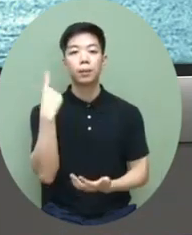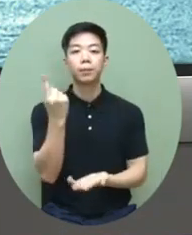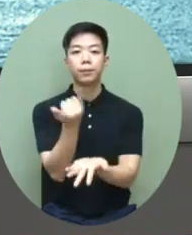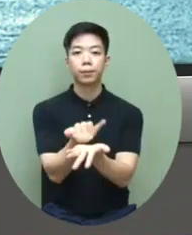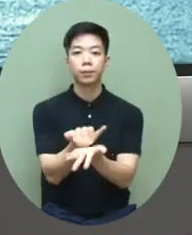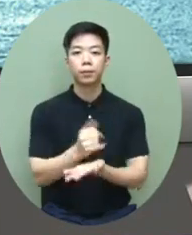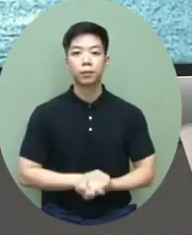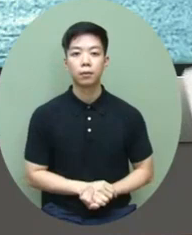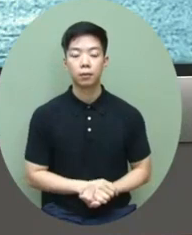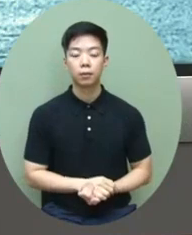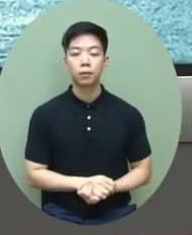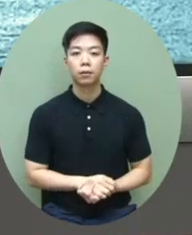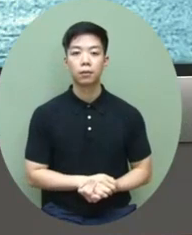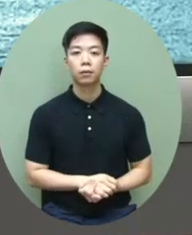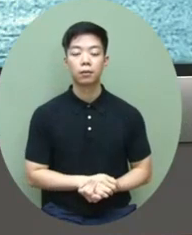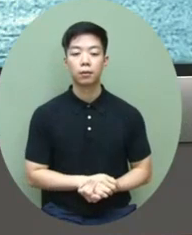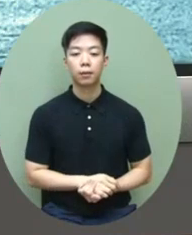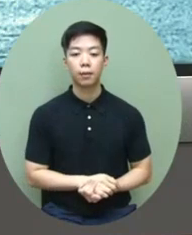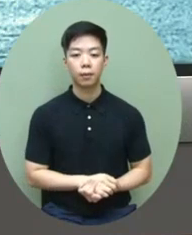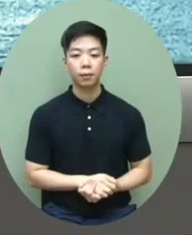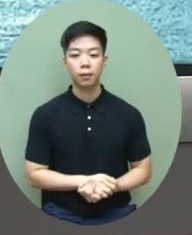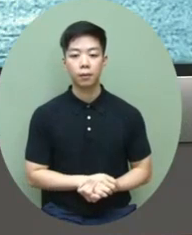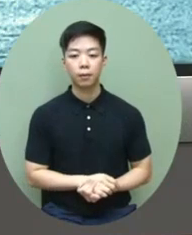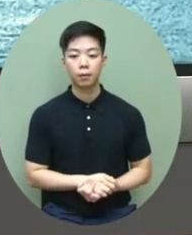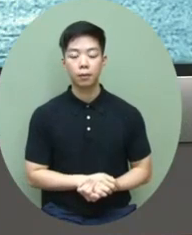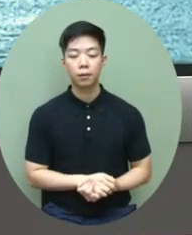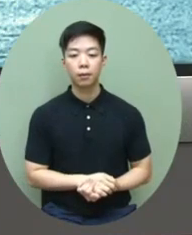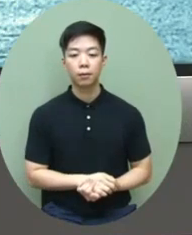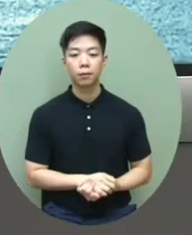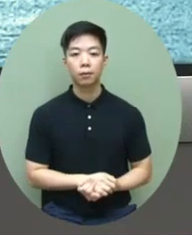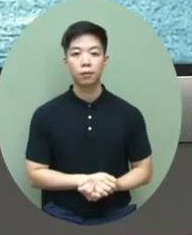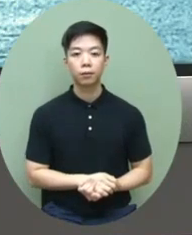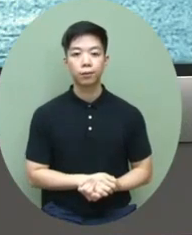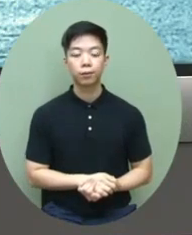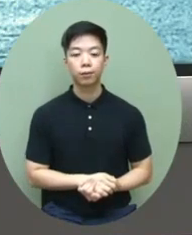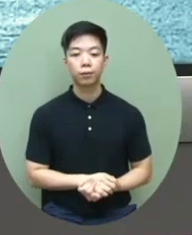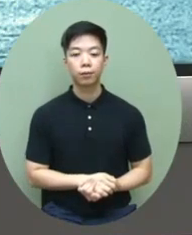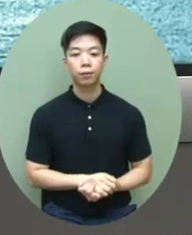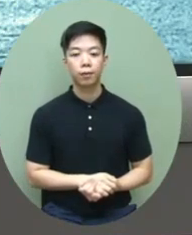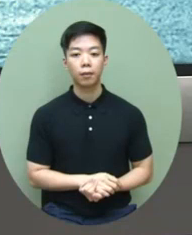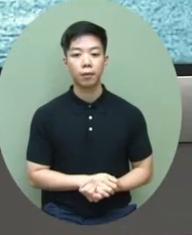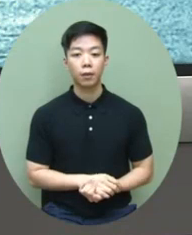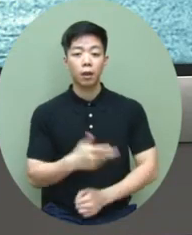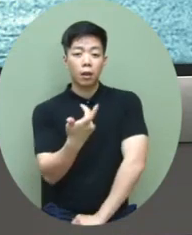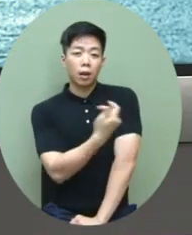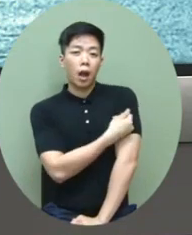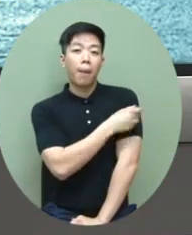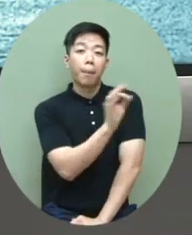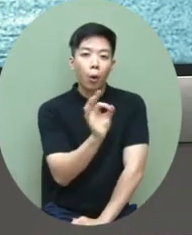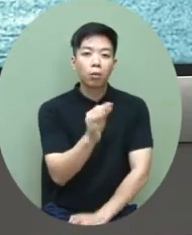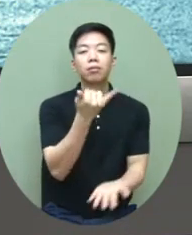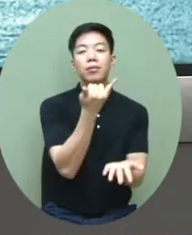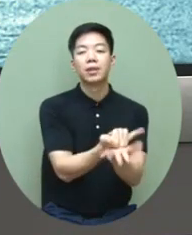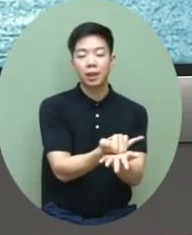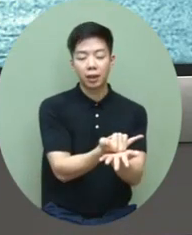嚇。咁我哋見到嘅情況咧，其實都係冇打針嘅咧，其實嗰個死亡率係高好多啊。